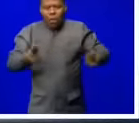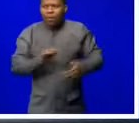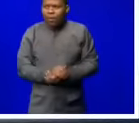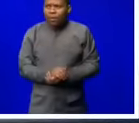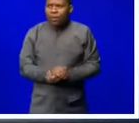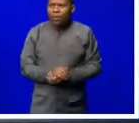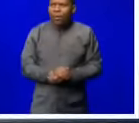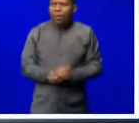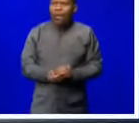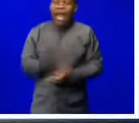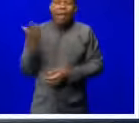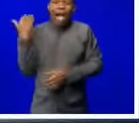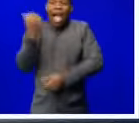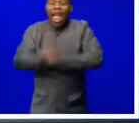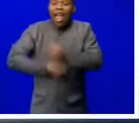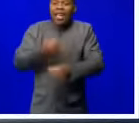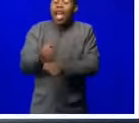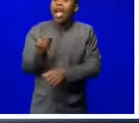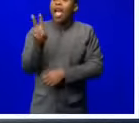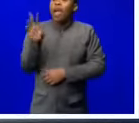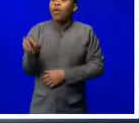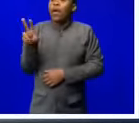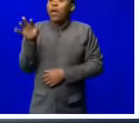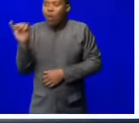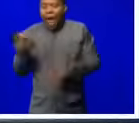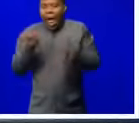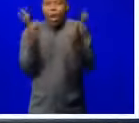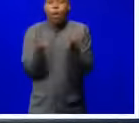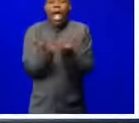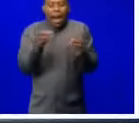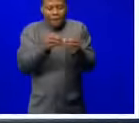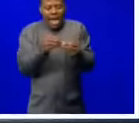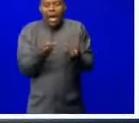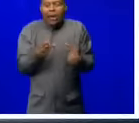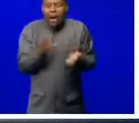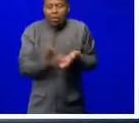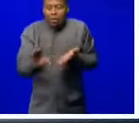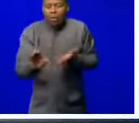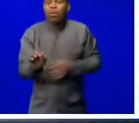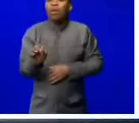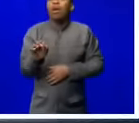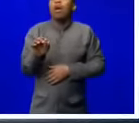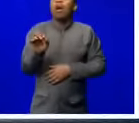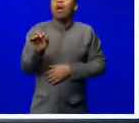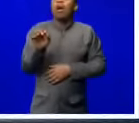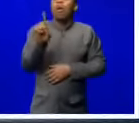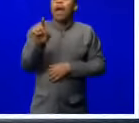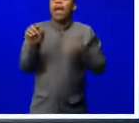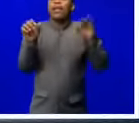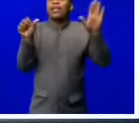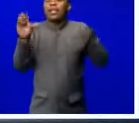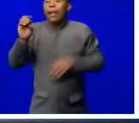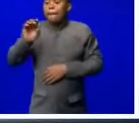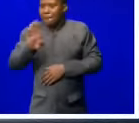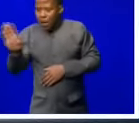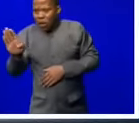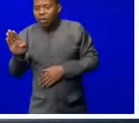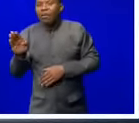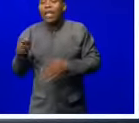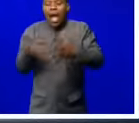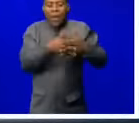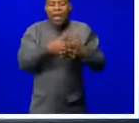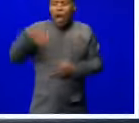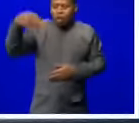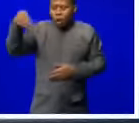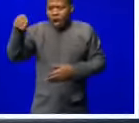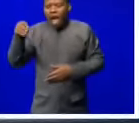wanga 2021 libhange lemhlaba iWorld Bank lakhipha imali leng 160 billion wemadola semelika kusita imavela